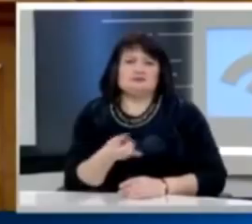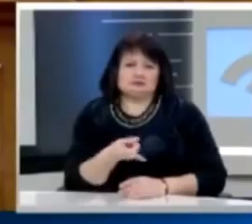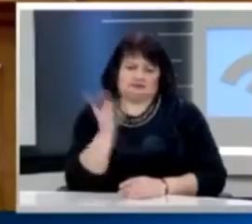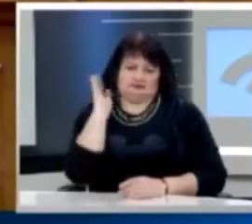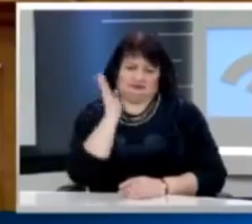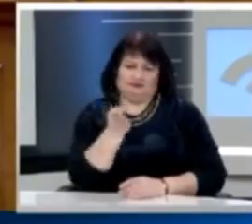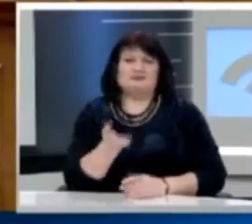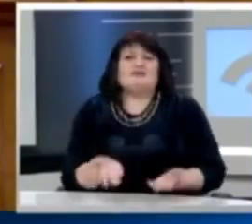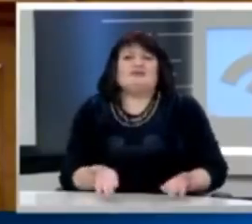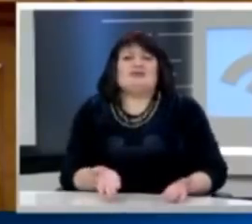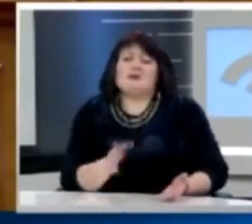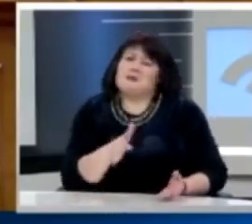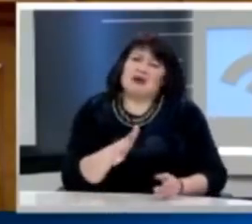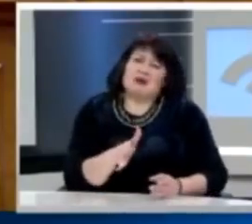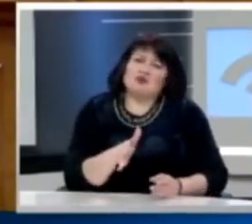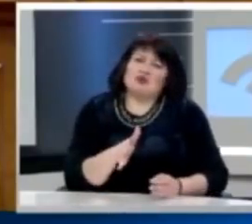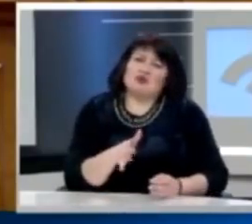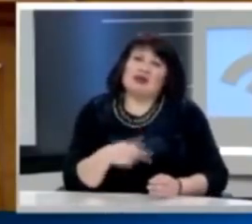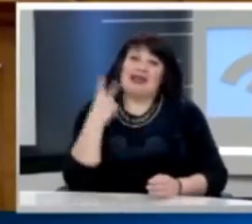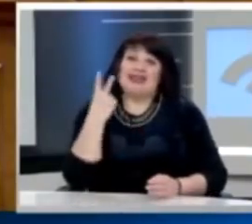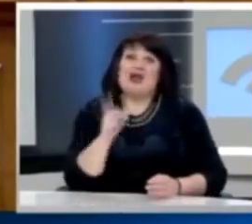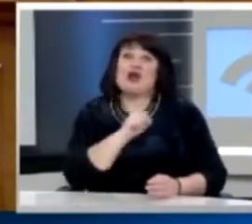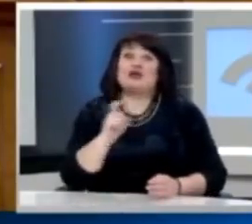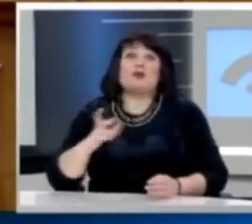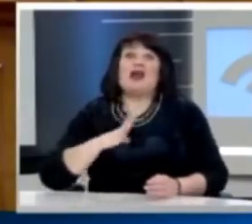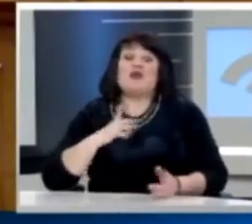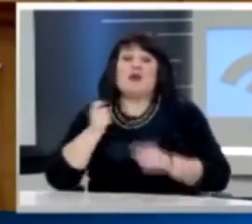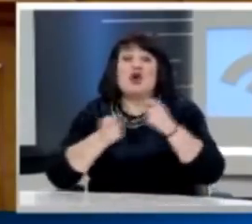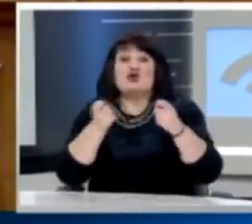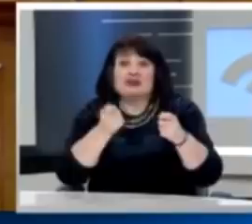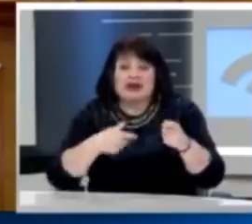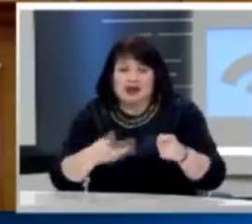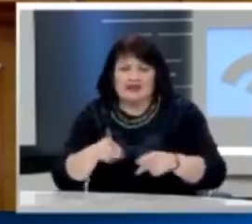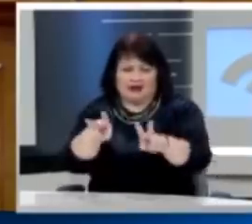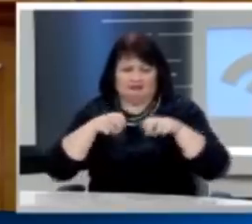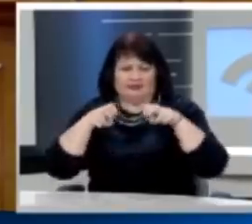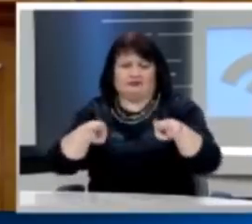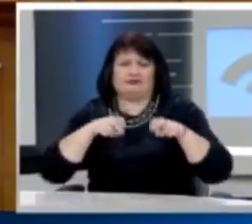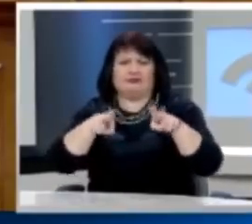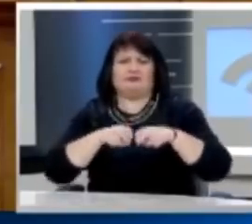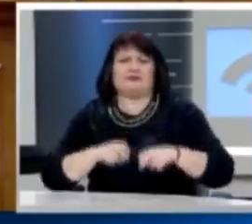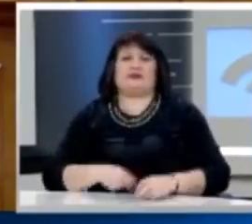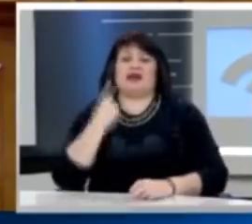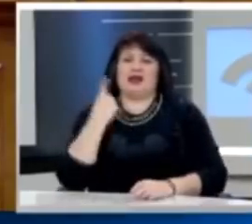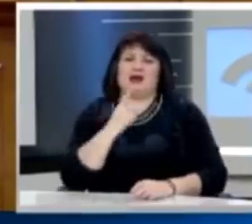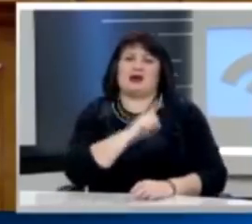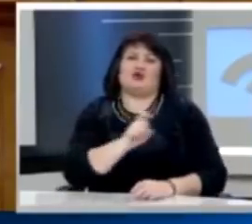επιβολής τους, φτάνουν κοντά στα 2 εκατομμύρια. Για την ακρίβεια, αυτή τη στιγμή είναι